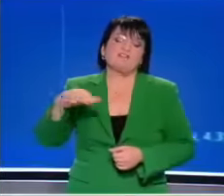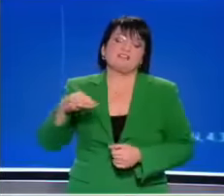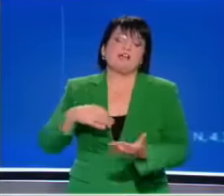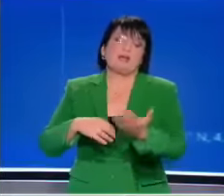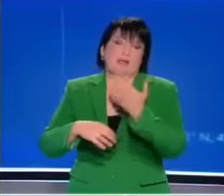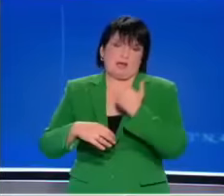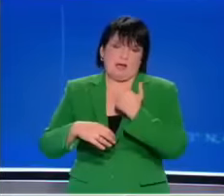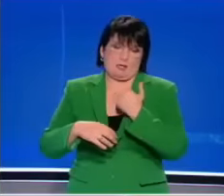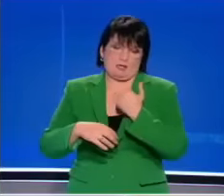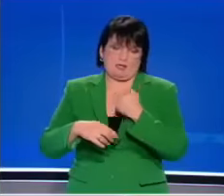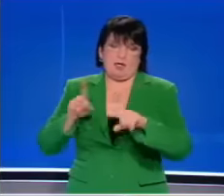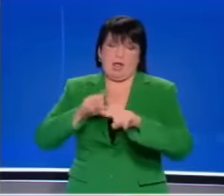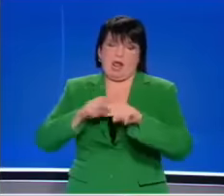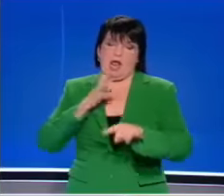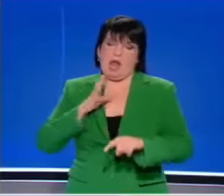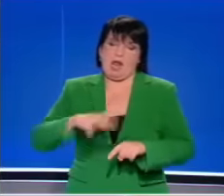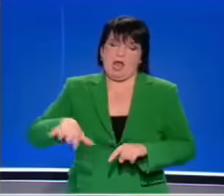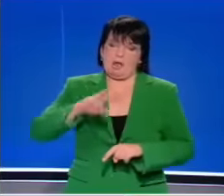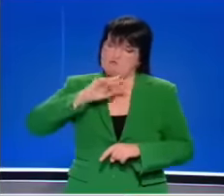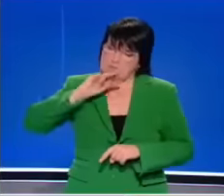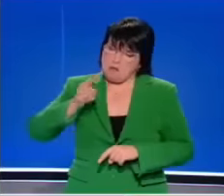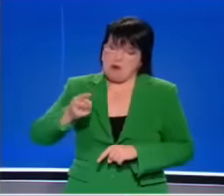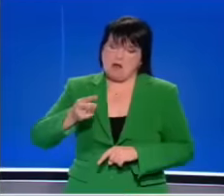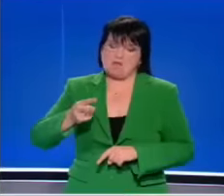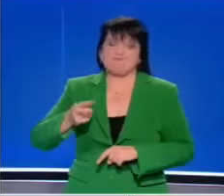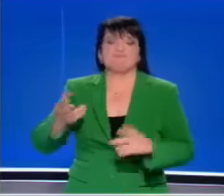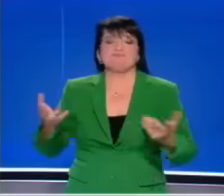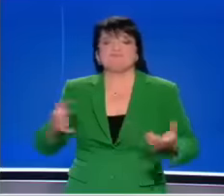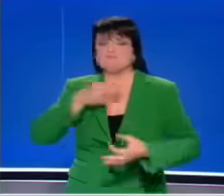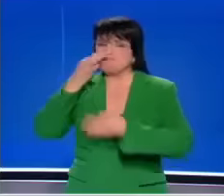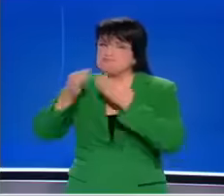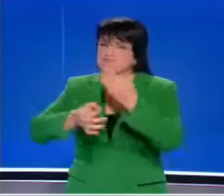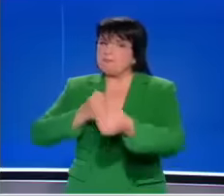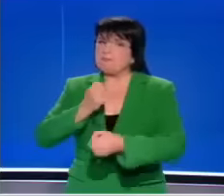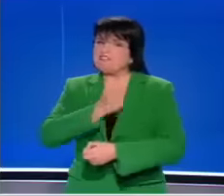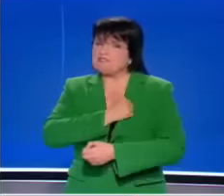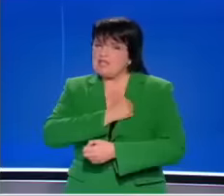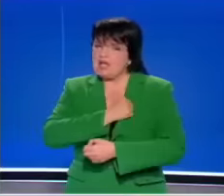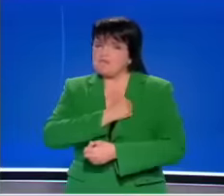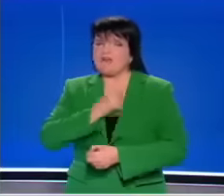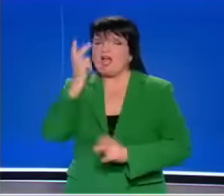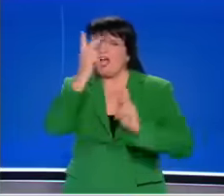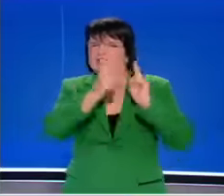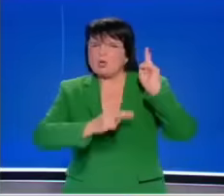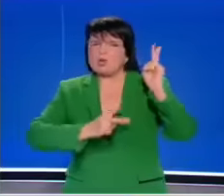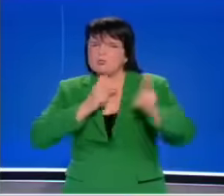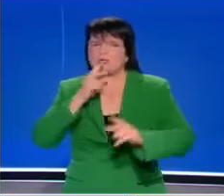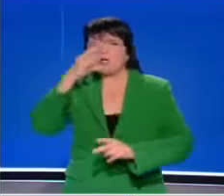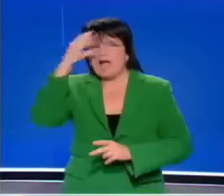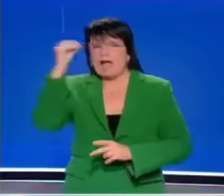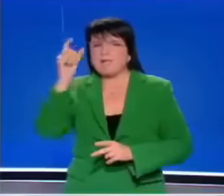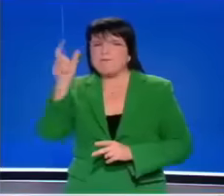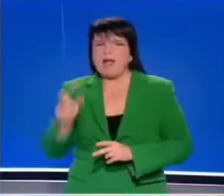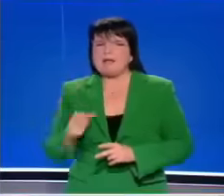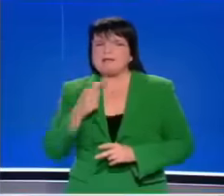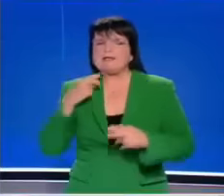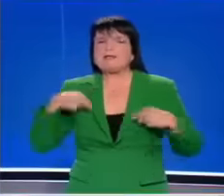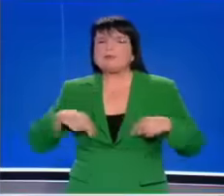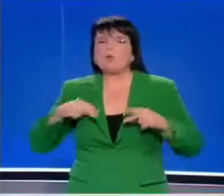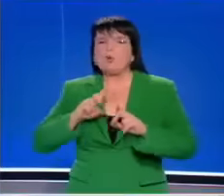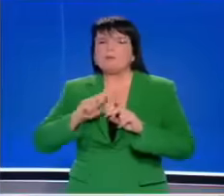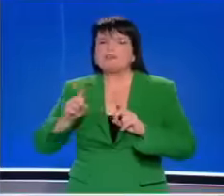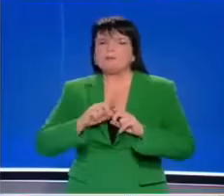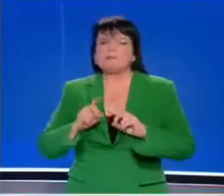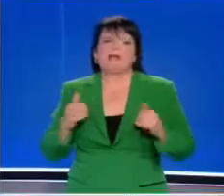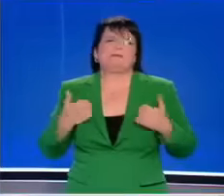ευθιξία μπροστά στα μάτια του ελληνικού λαού να του πει τι πιστεύει για τις κατηγορίες εναντίον ττου κυρίου καραμανλή θεωρεί τι είναι ένα παιχνίδι στη